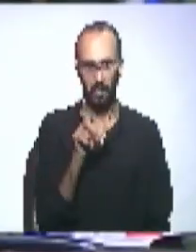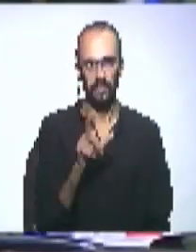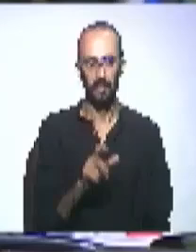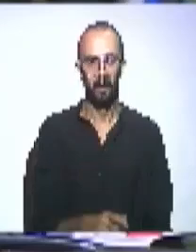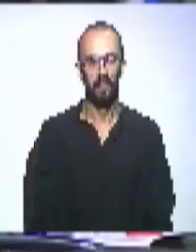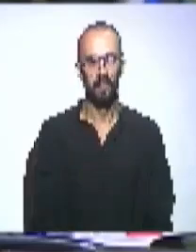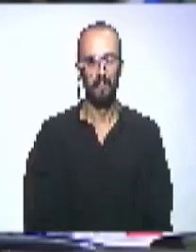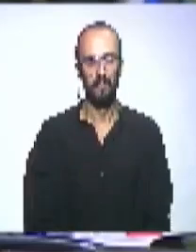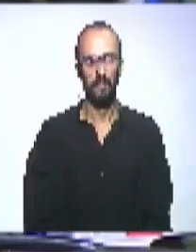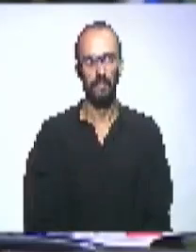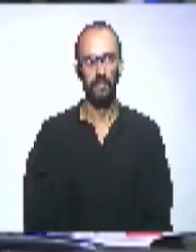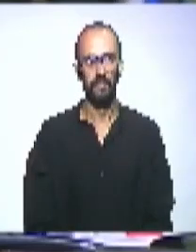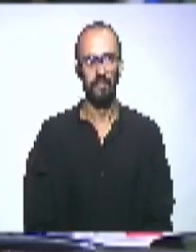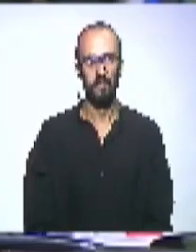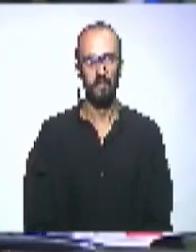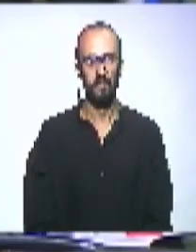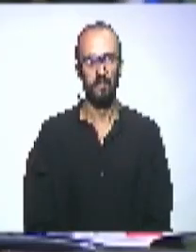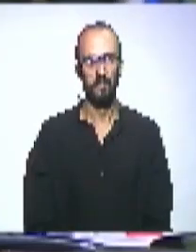بالظبط